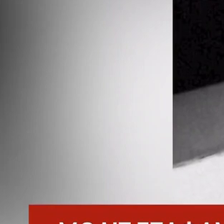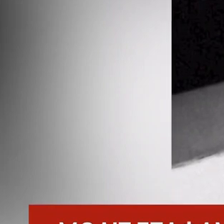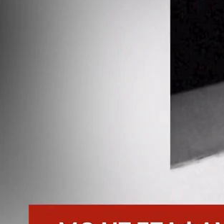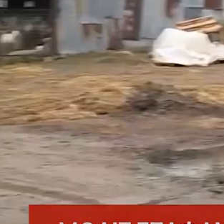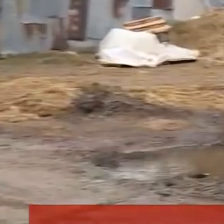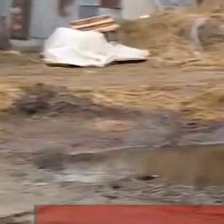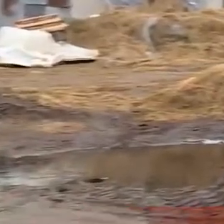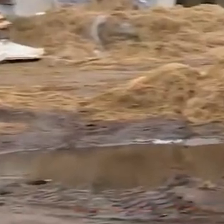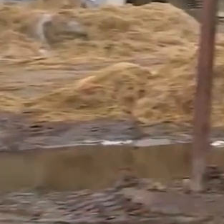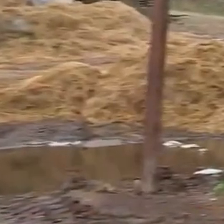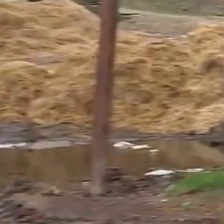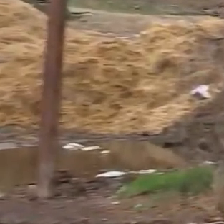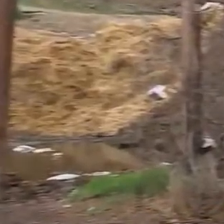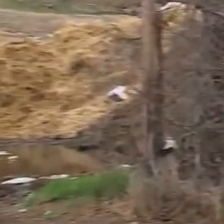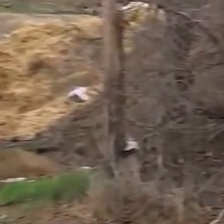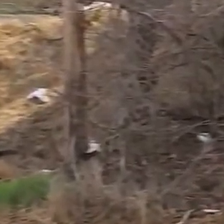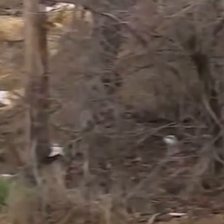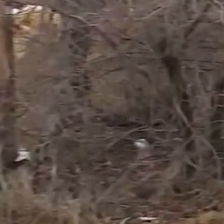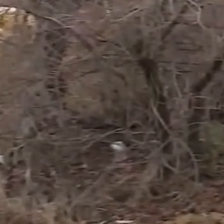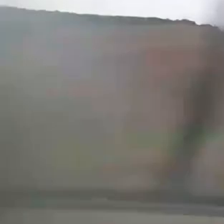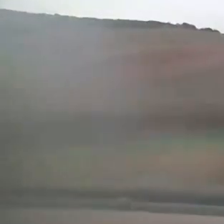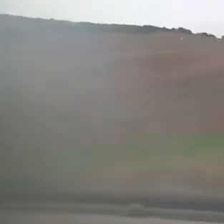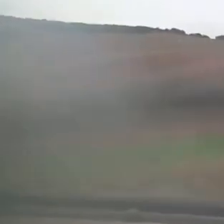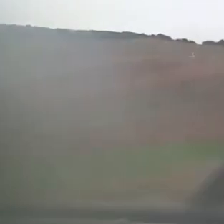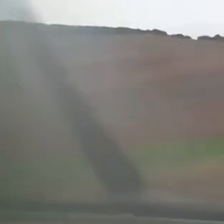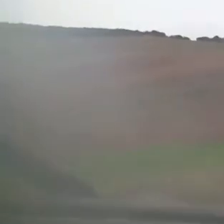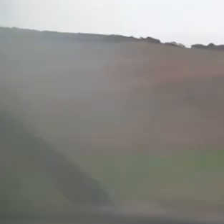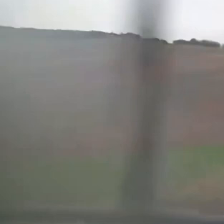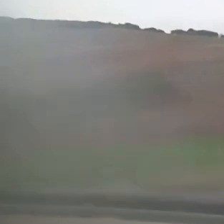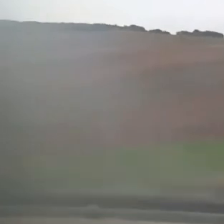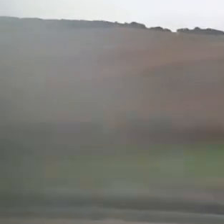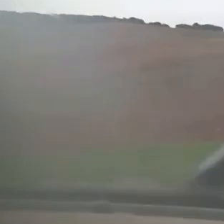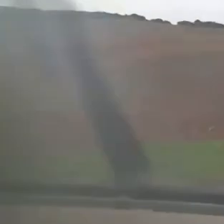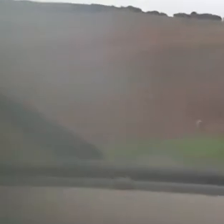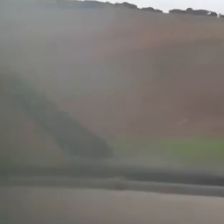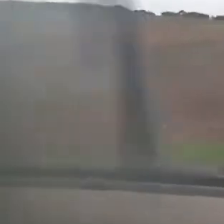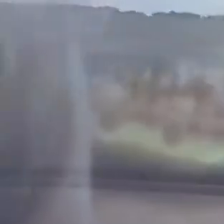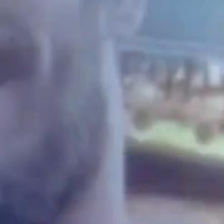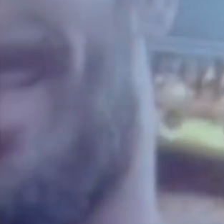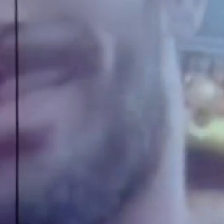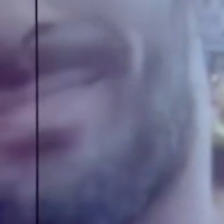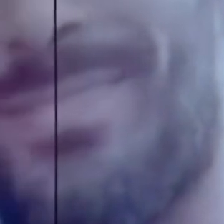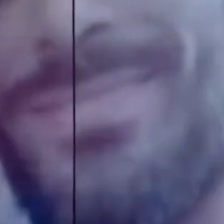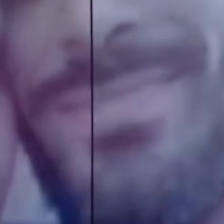να αντιδράσει. Βρέθηκε δολοφονημένη μέσα σε ένα μπαούλο, στον τρίτο μήνα της εγκυμοσύνης της.